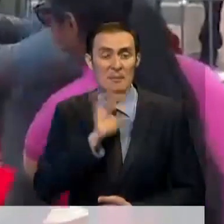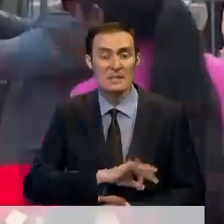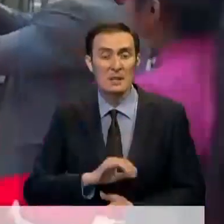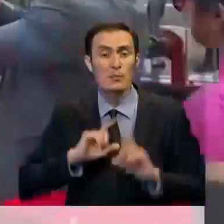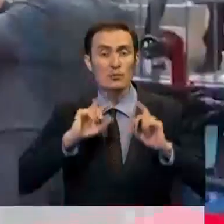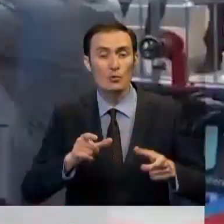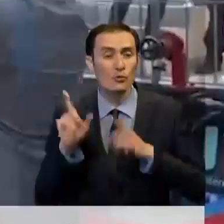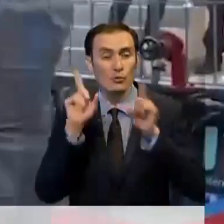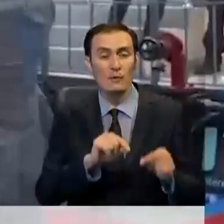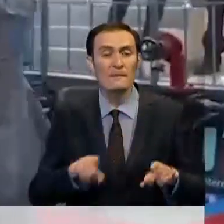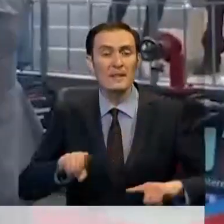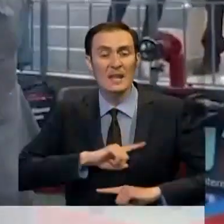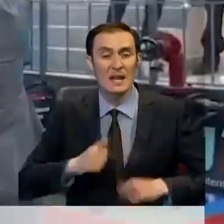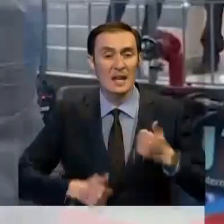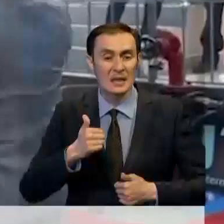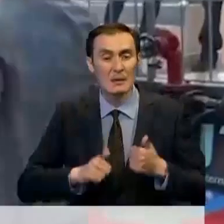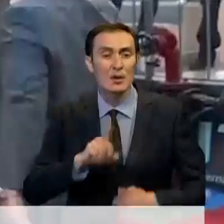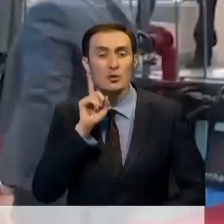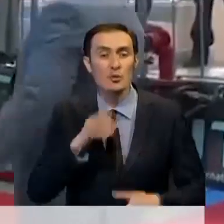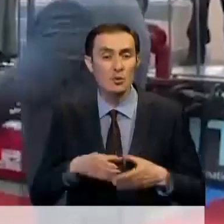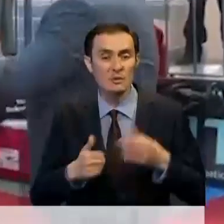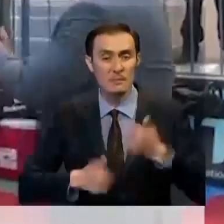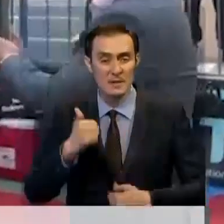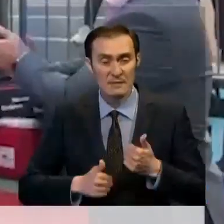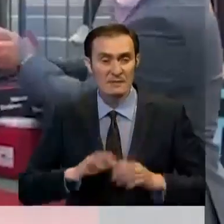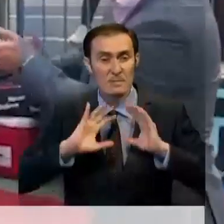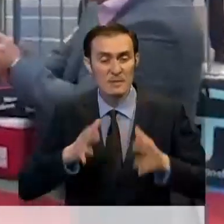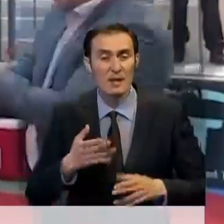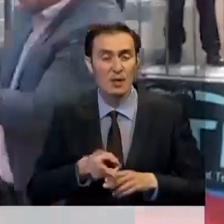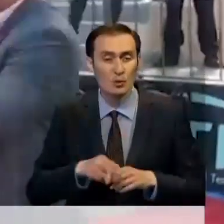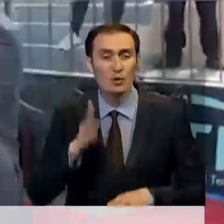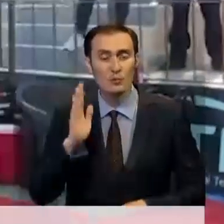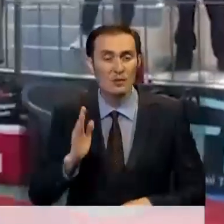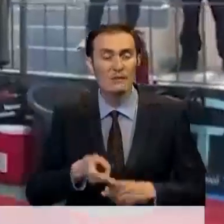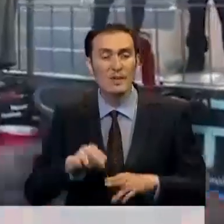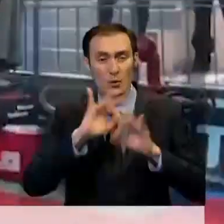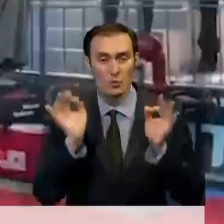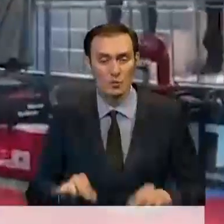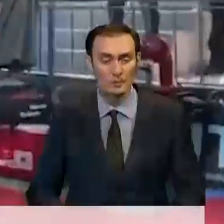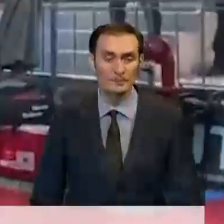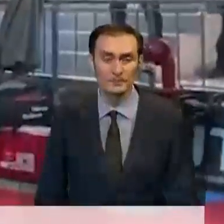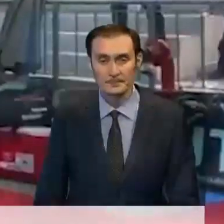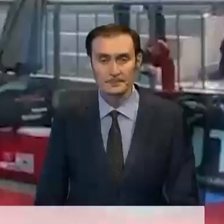стране путевку в финальный этап юниорского первенства мира, который пройдет этой осенью.